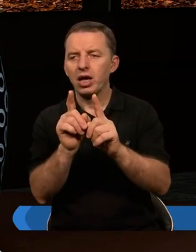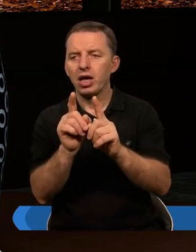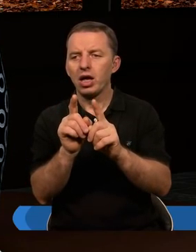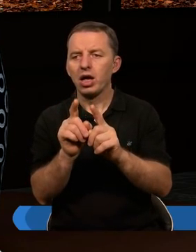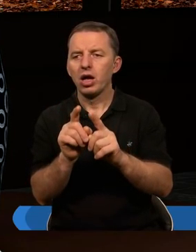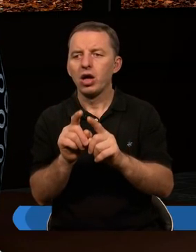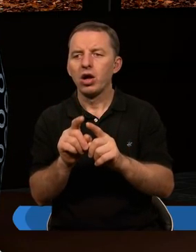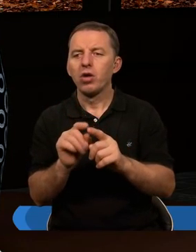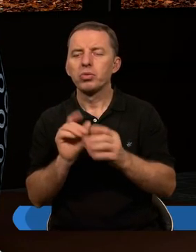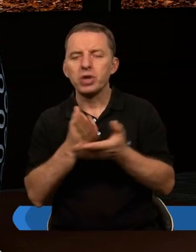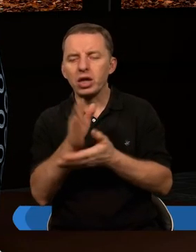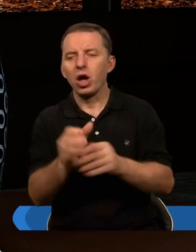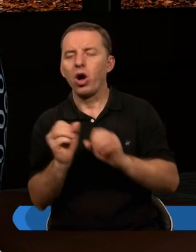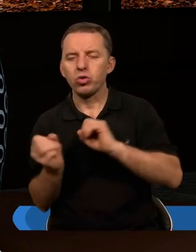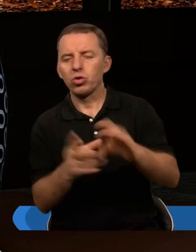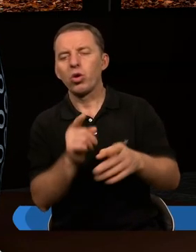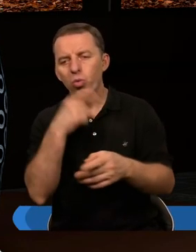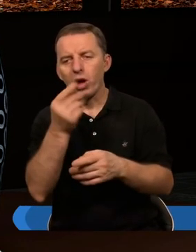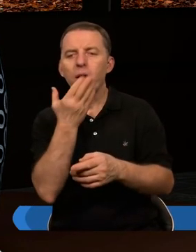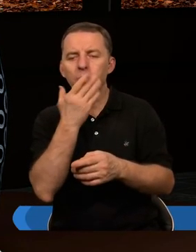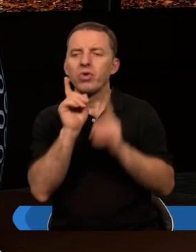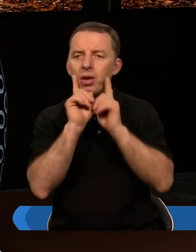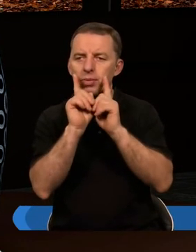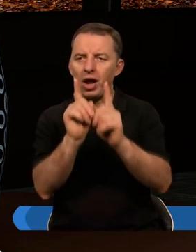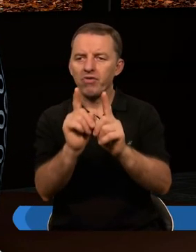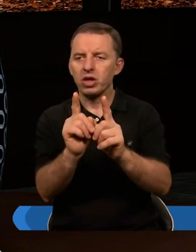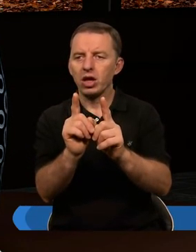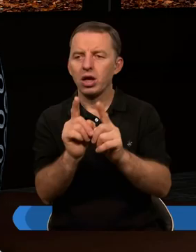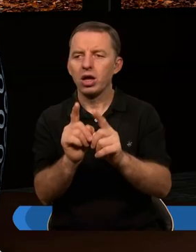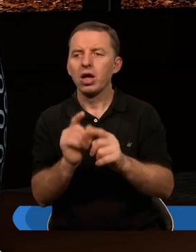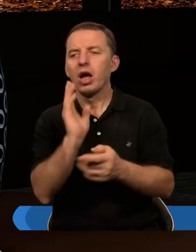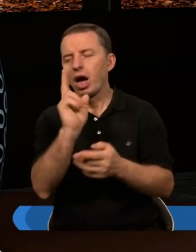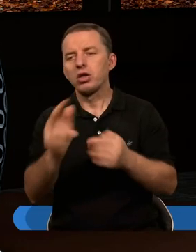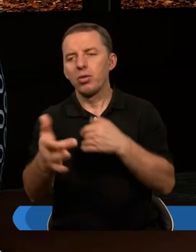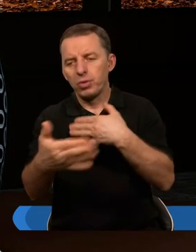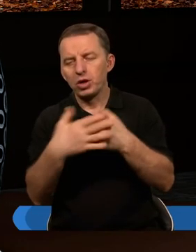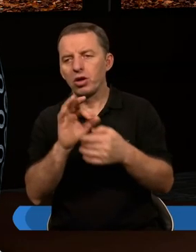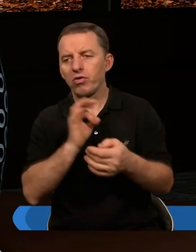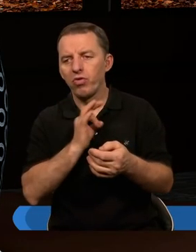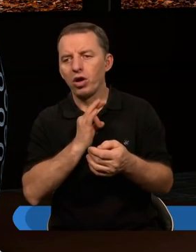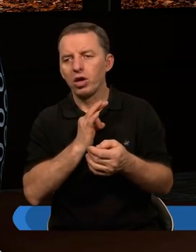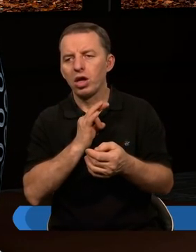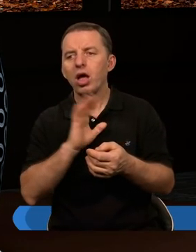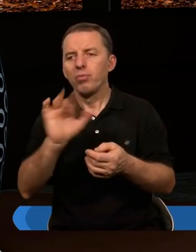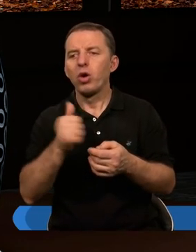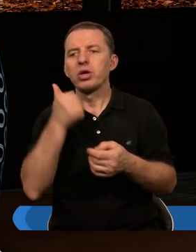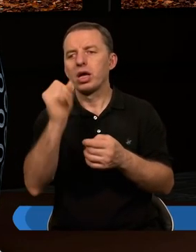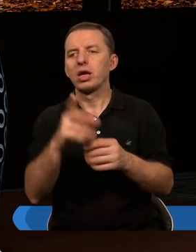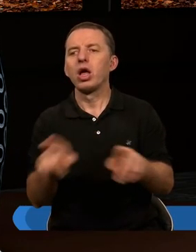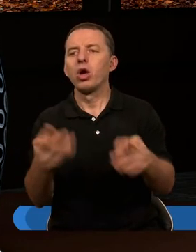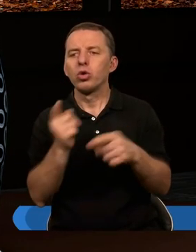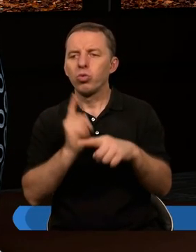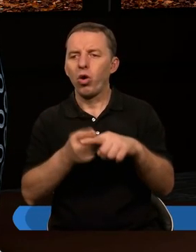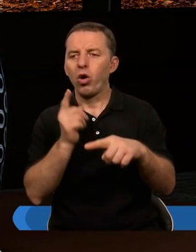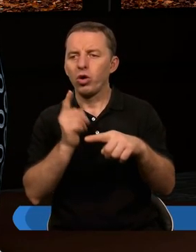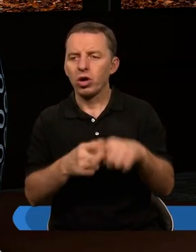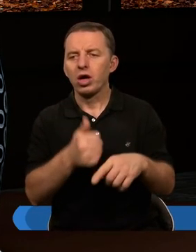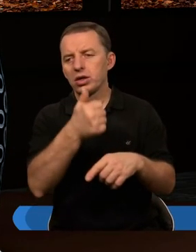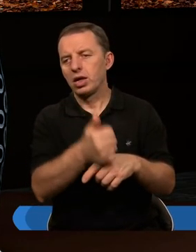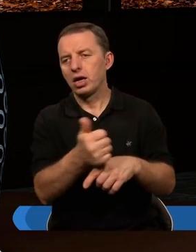Prze to odrzuciwszy kłamstwo, mówcie prawdę, każdy z bliźnim swoim, bo jesteśmy członkami